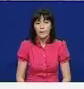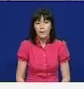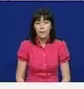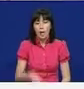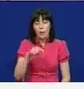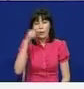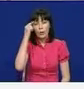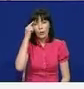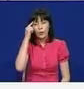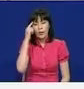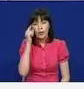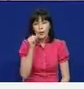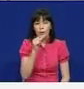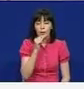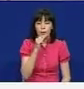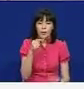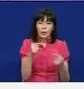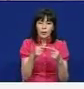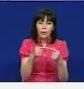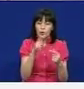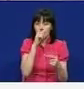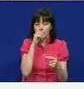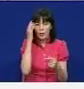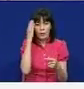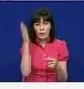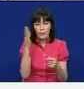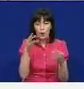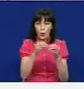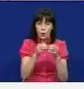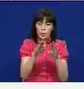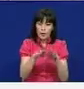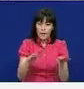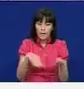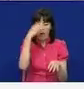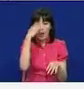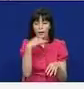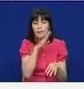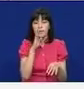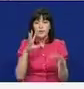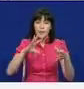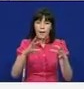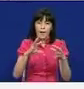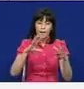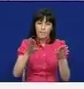Бұл жерде мен анық, ну, примерно 10 шақты баланы жүр. Әке-шешесіне қосып беріп жүрдік.